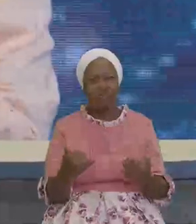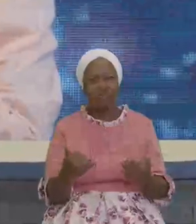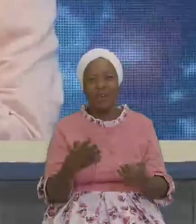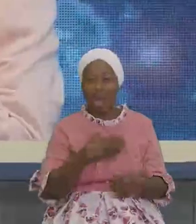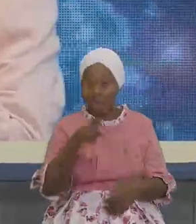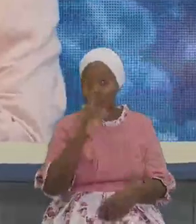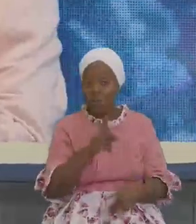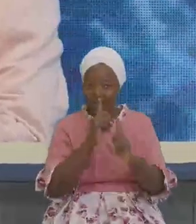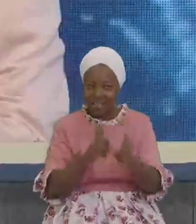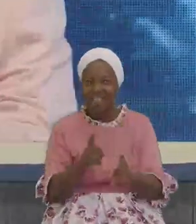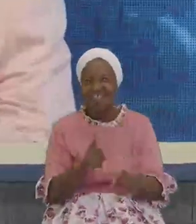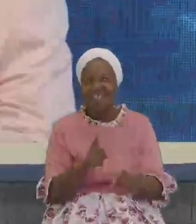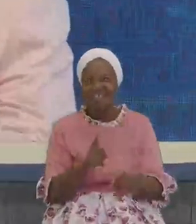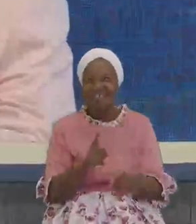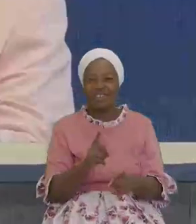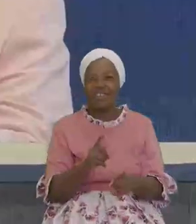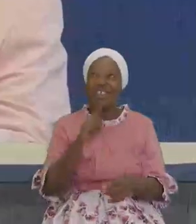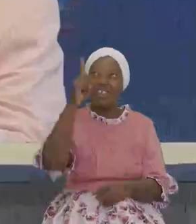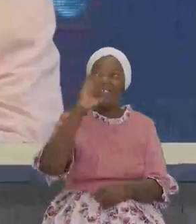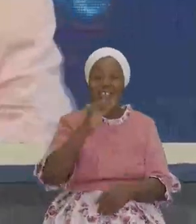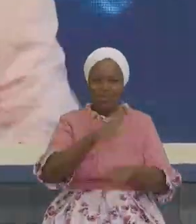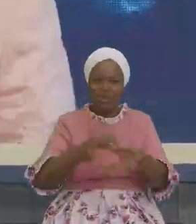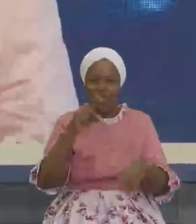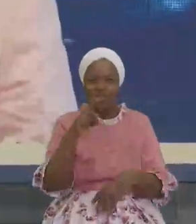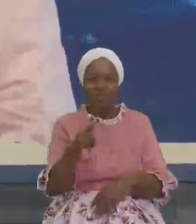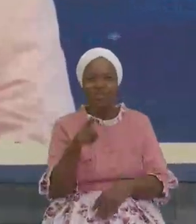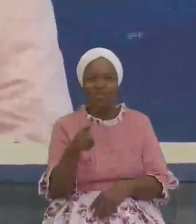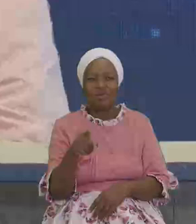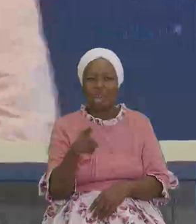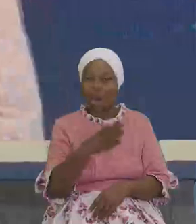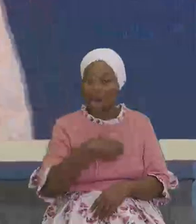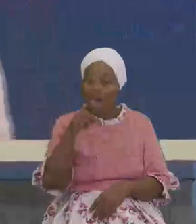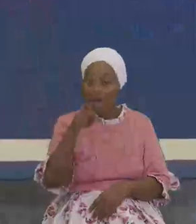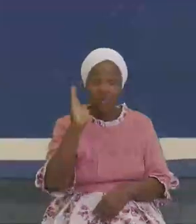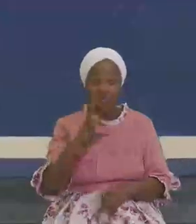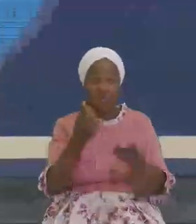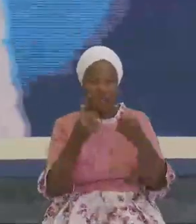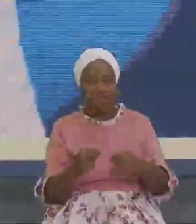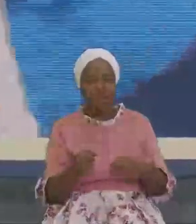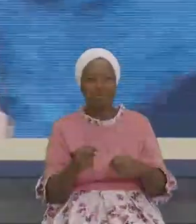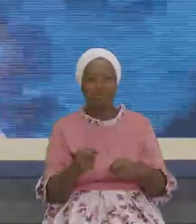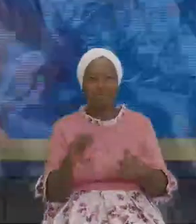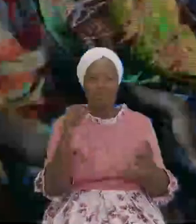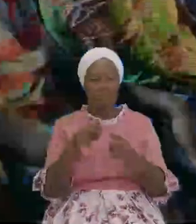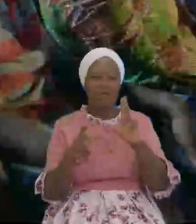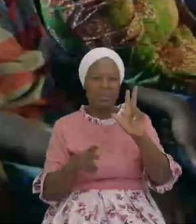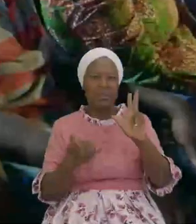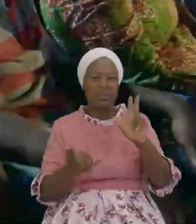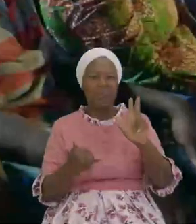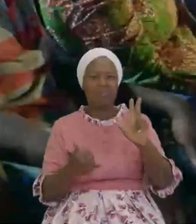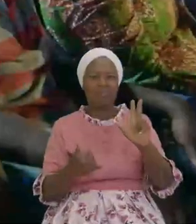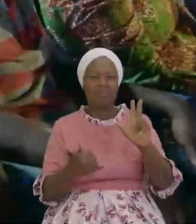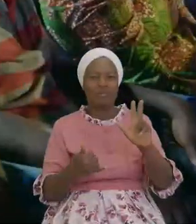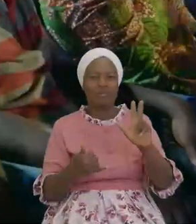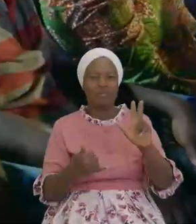Il t'appelle maintenant et tu vas répondre. Il t'appelle et tu vas